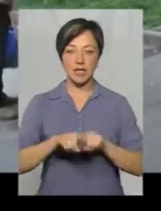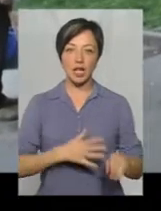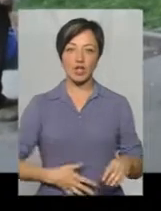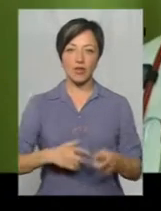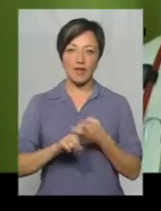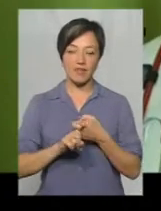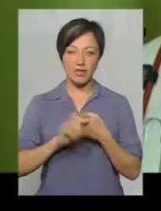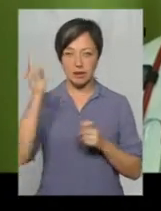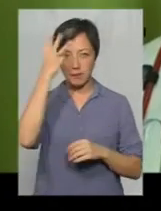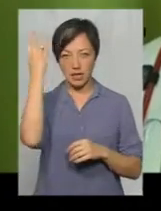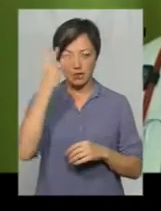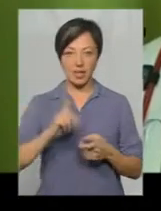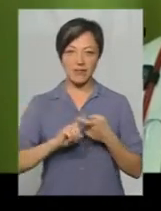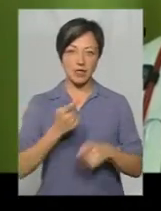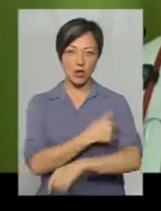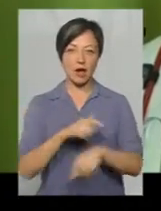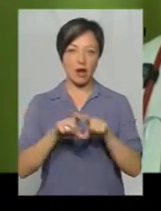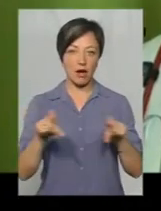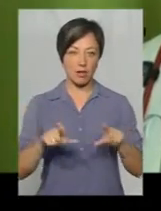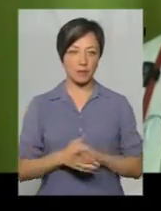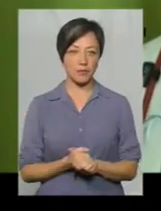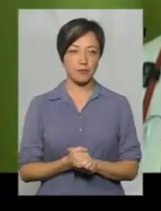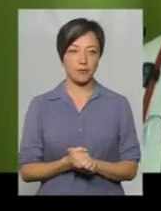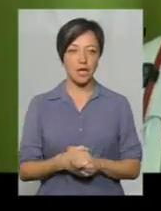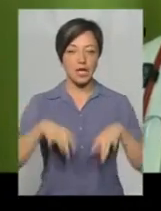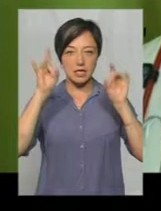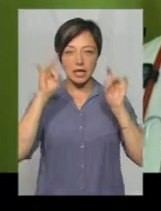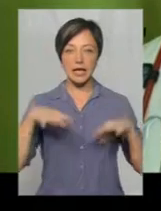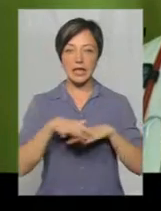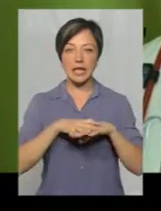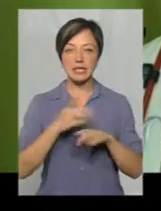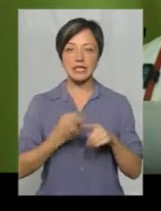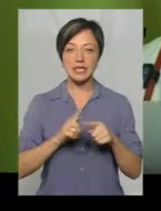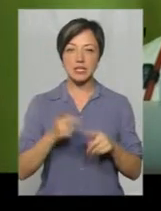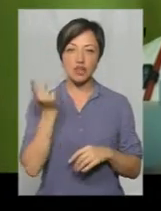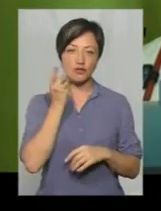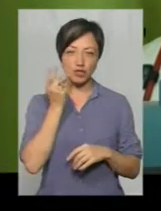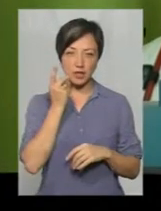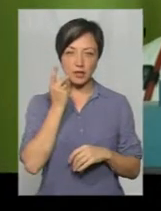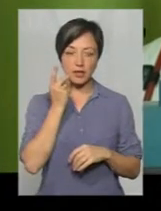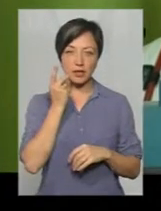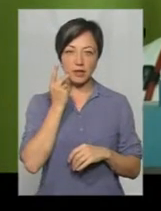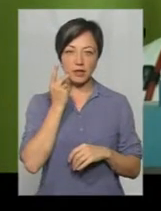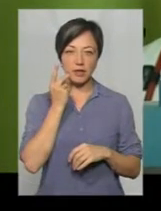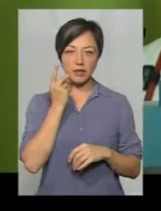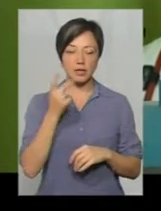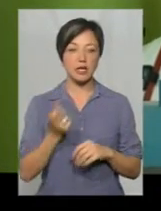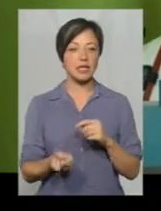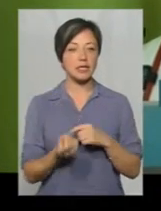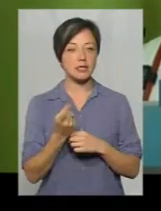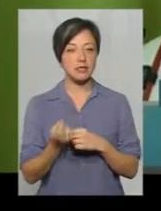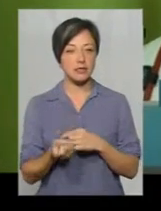кишкових інфекцій Хмельницької інфекційної лікарні Лариса Ярош. Стихійні ринки – це завжди практично